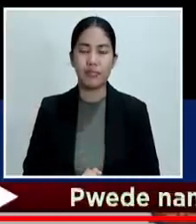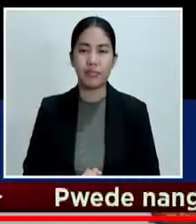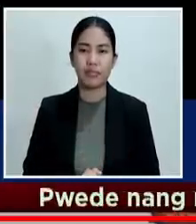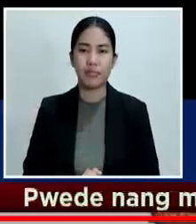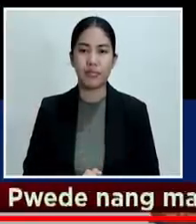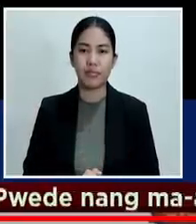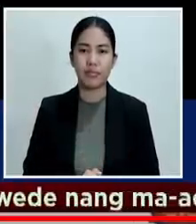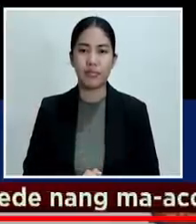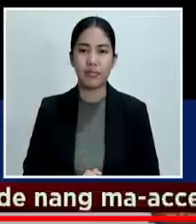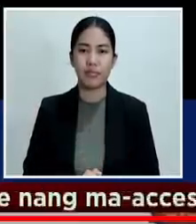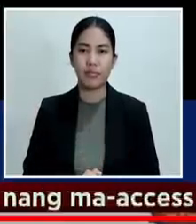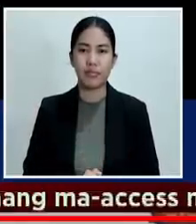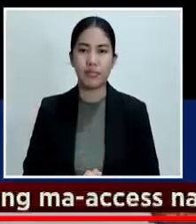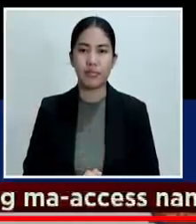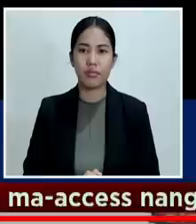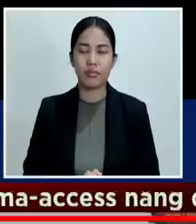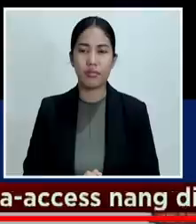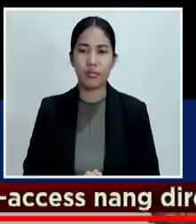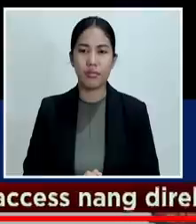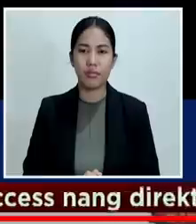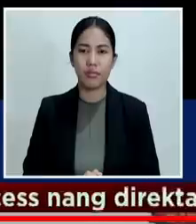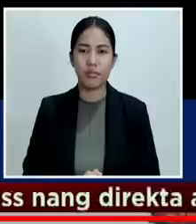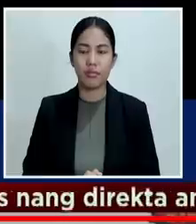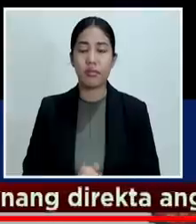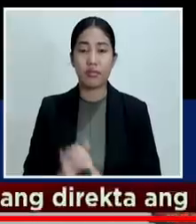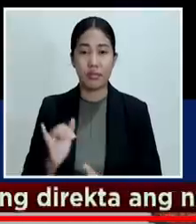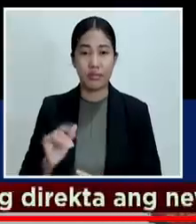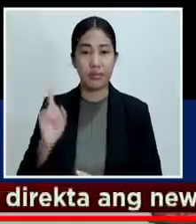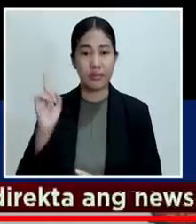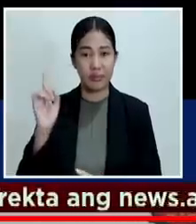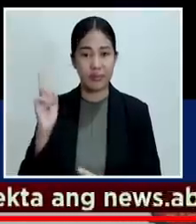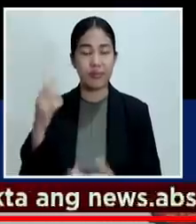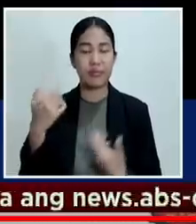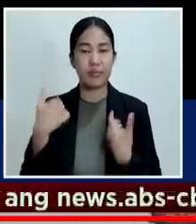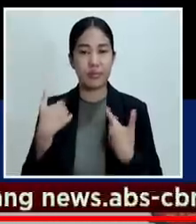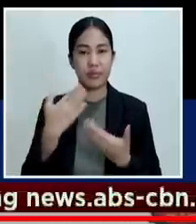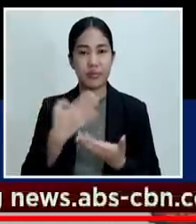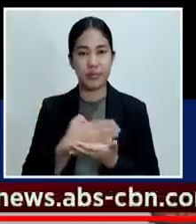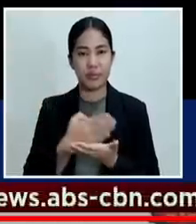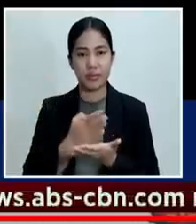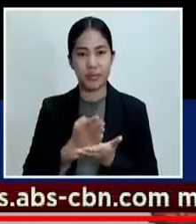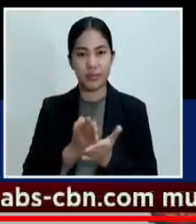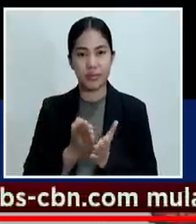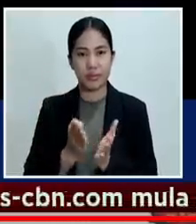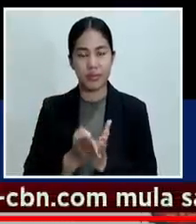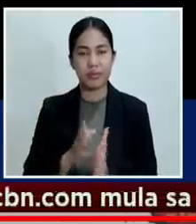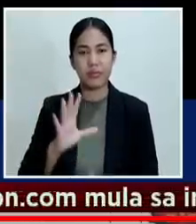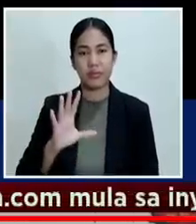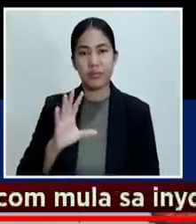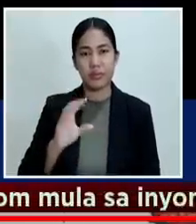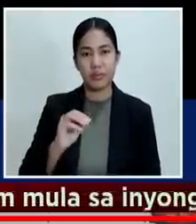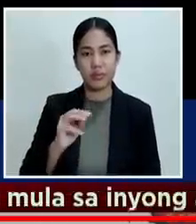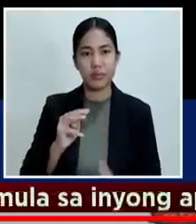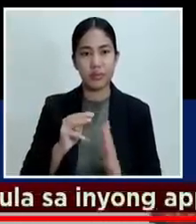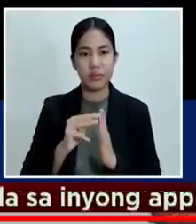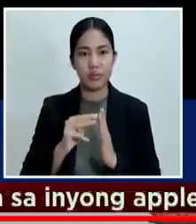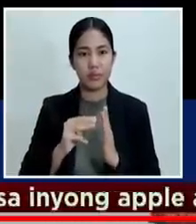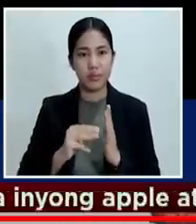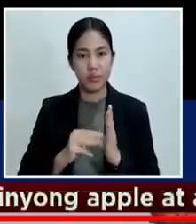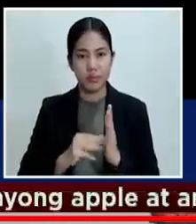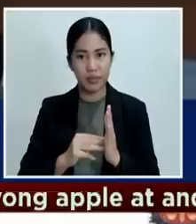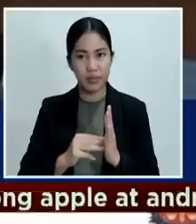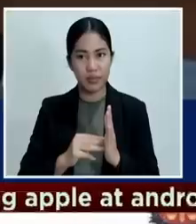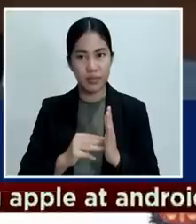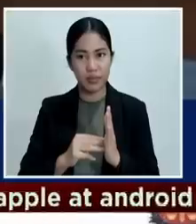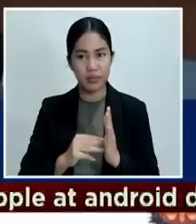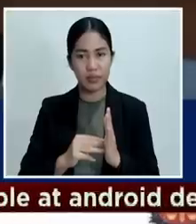ay ginagastusan ito ng 50 million pesos a year sa repair and